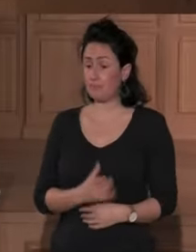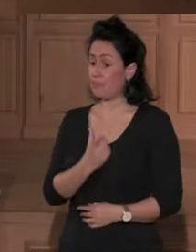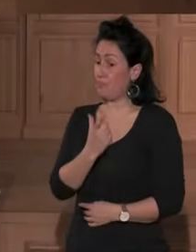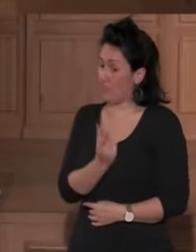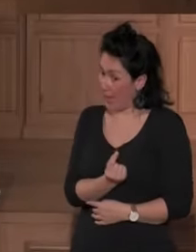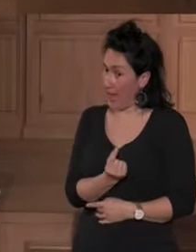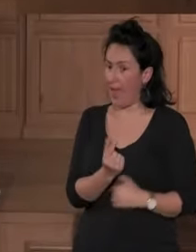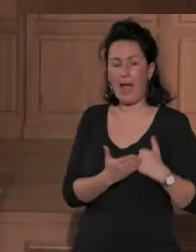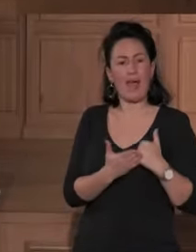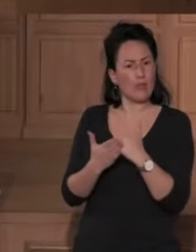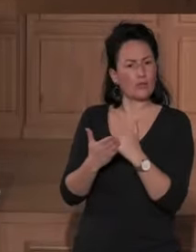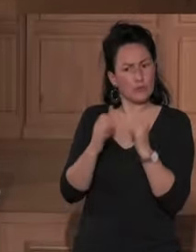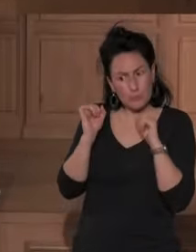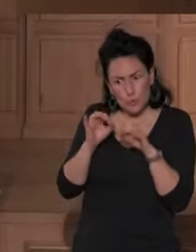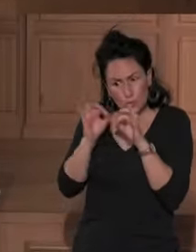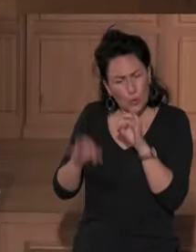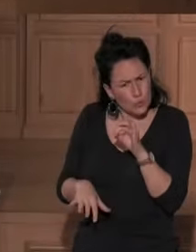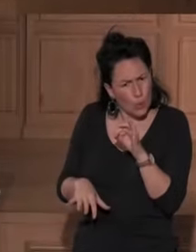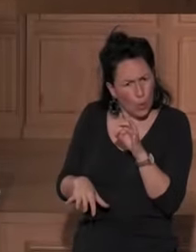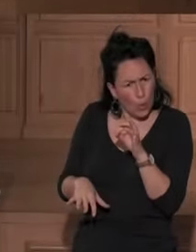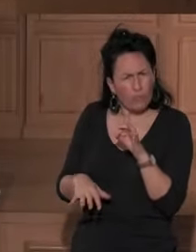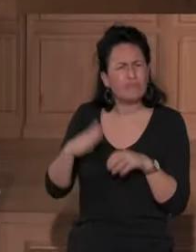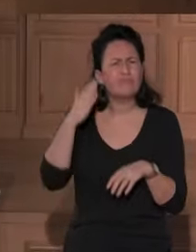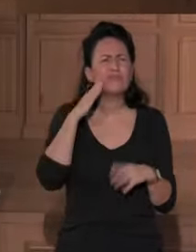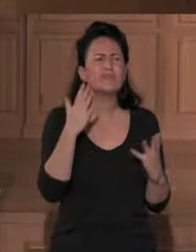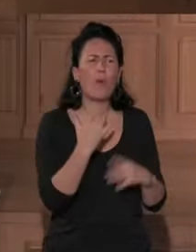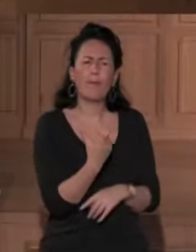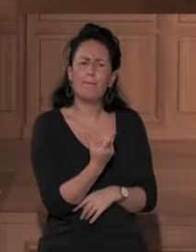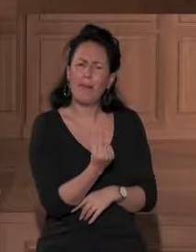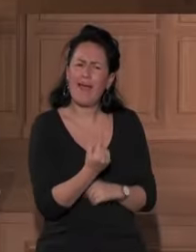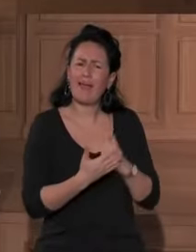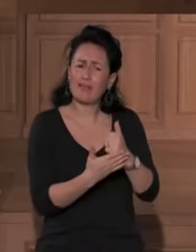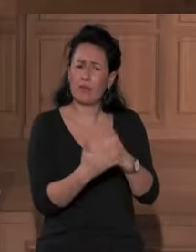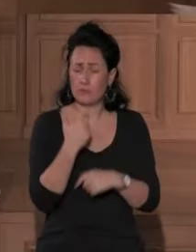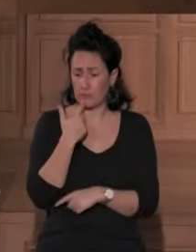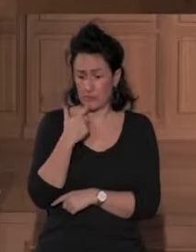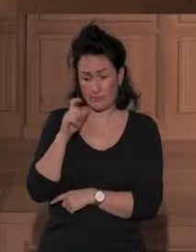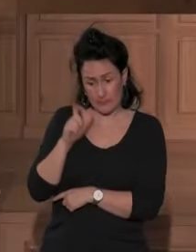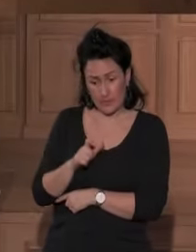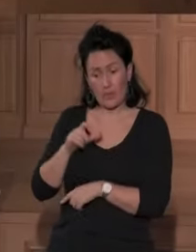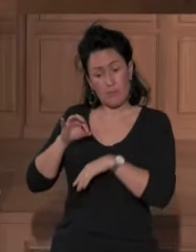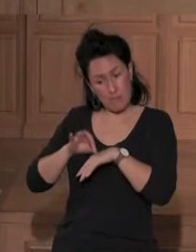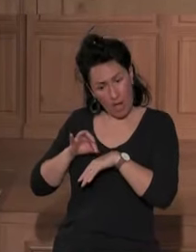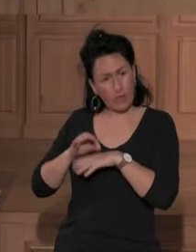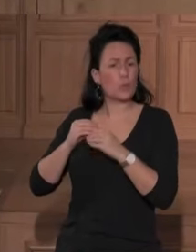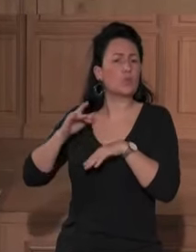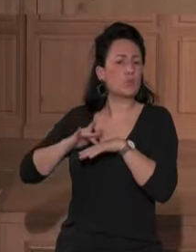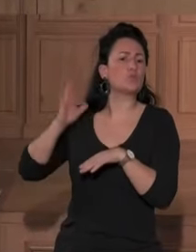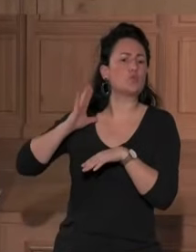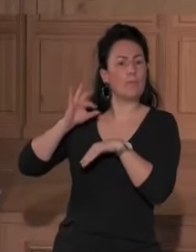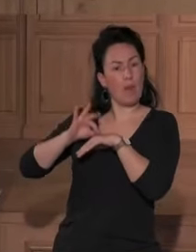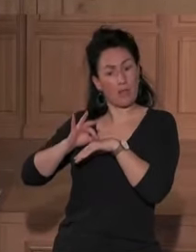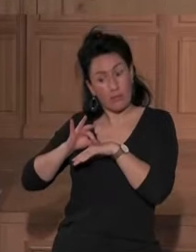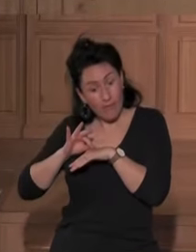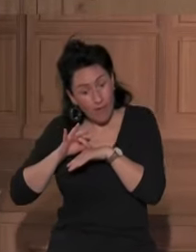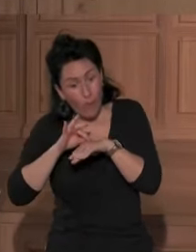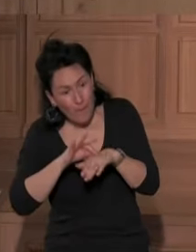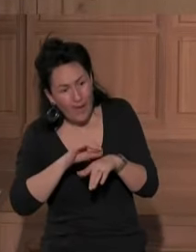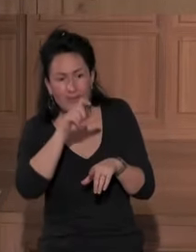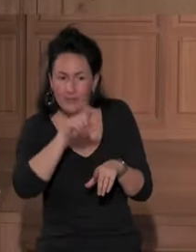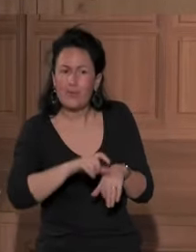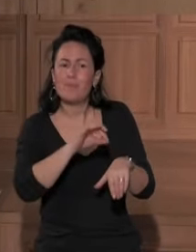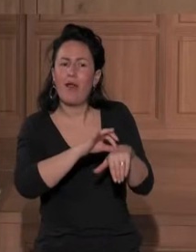solution pour l'inclusion des personnes autistes? La paire aidance, il faut rappeler que c'est une personne malade ou ayant été malade accompagne bien une personne qui est malade parce